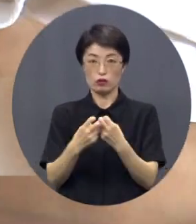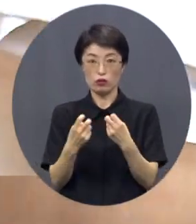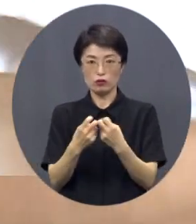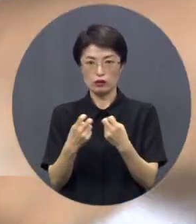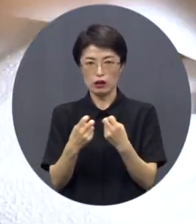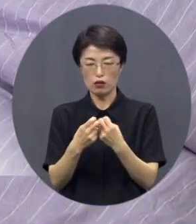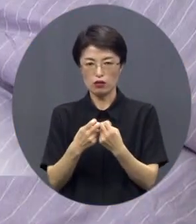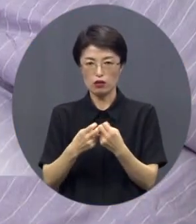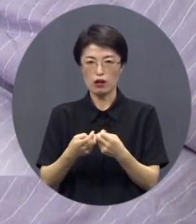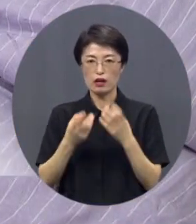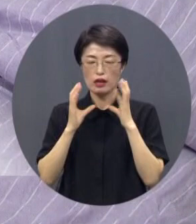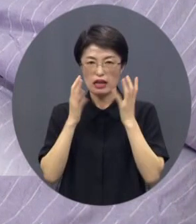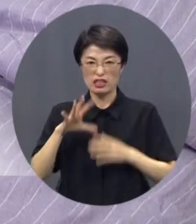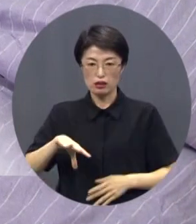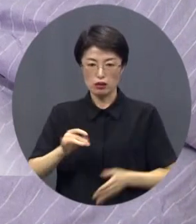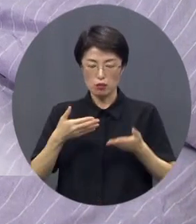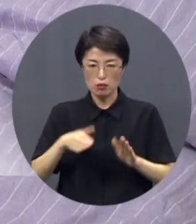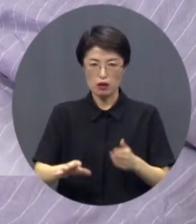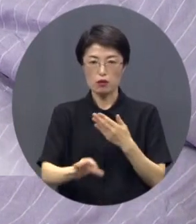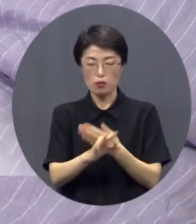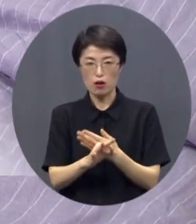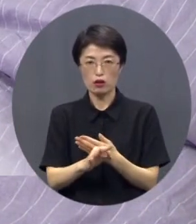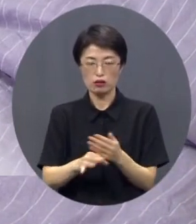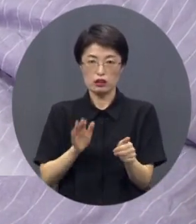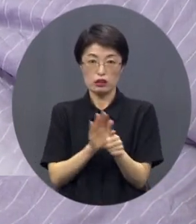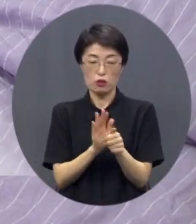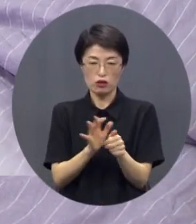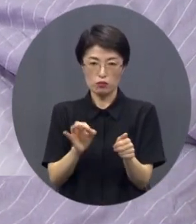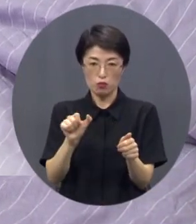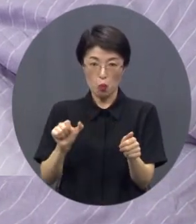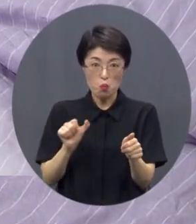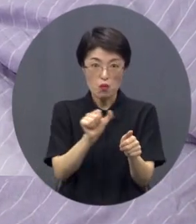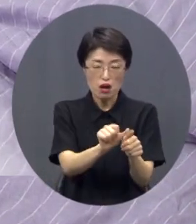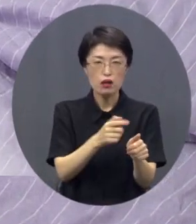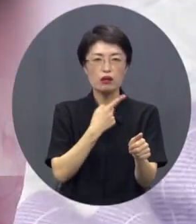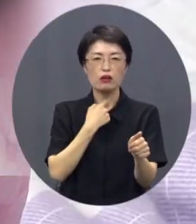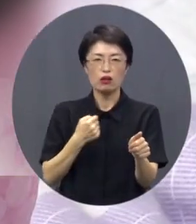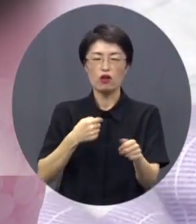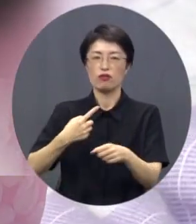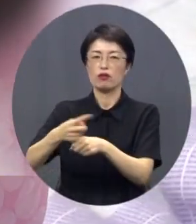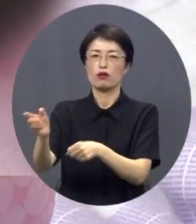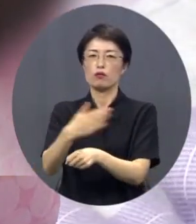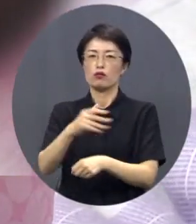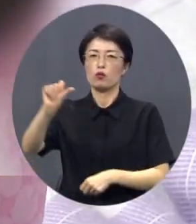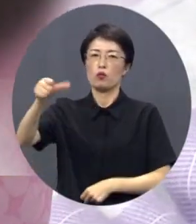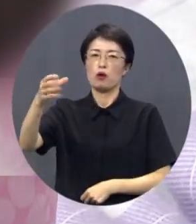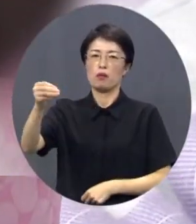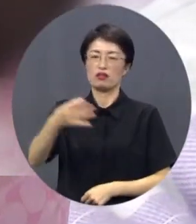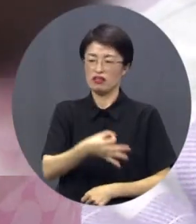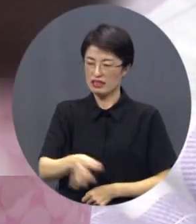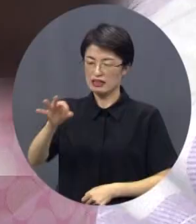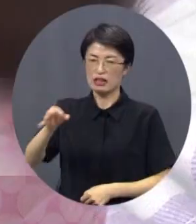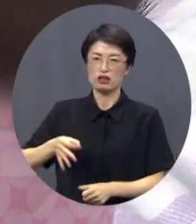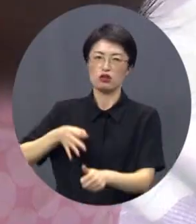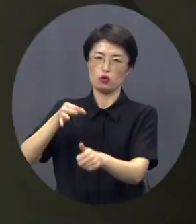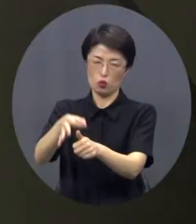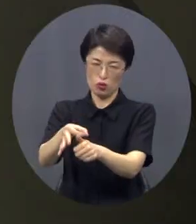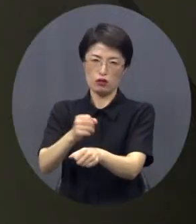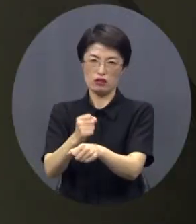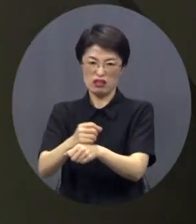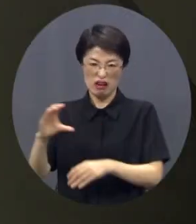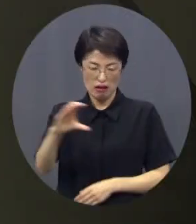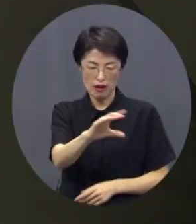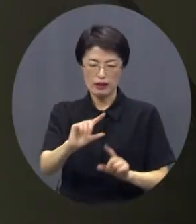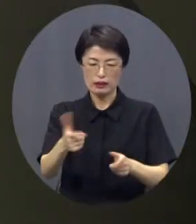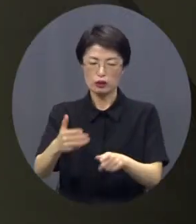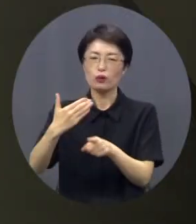가정에 지급하던 유가 지원금 50만 원을 내년부터 500만 원으로 올려 2년 동안 나눠서 지원한다고